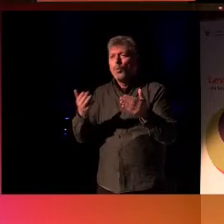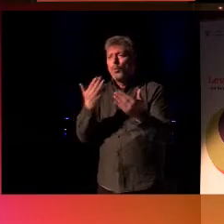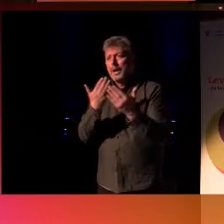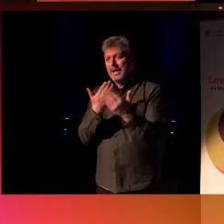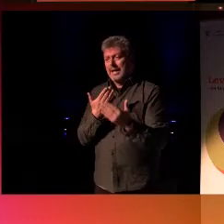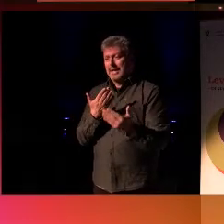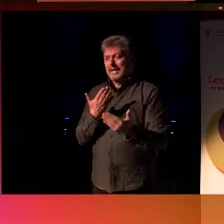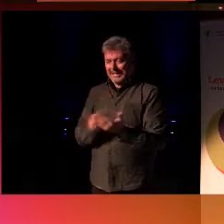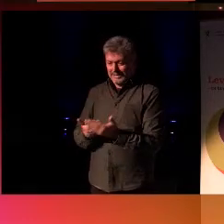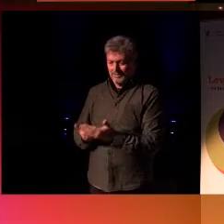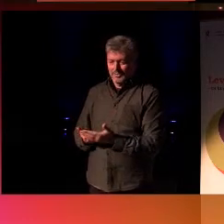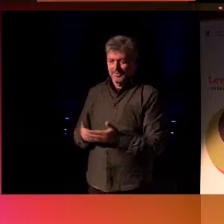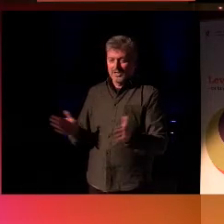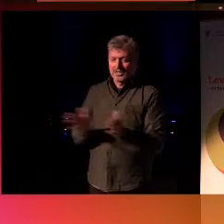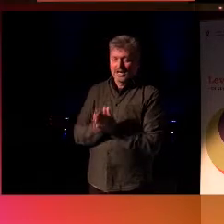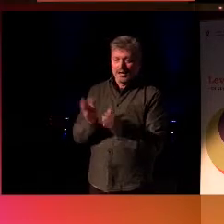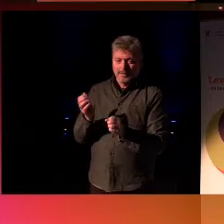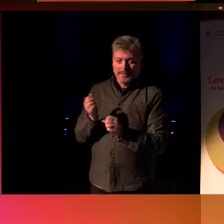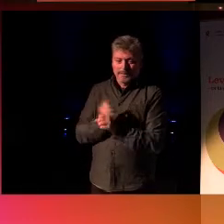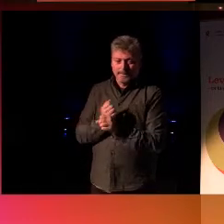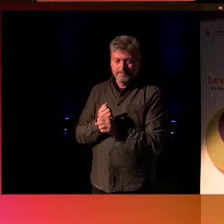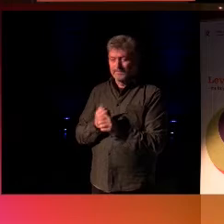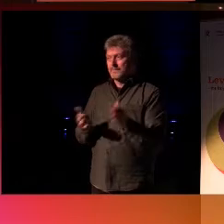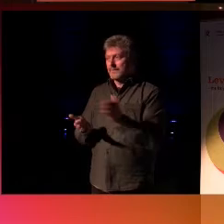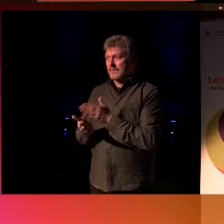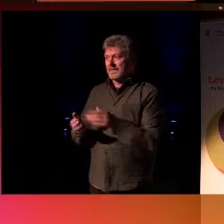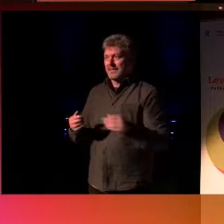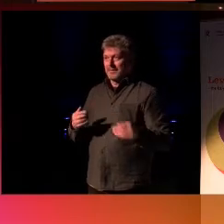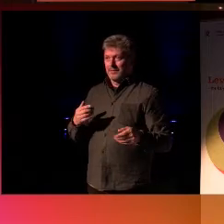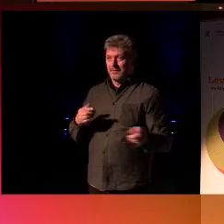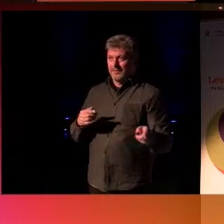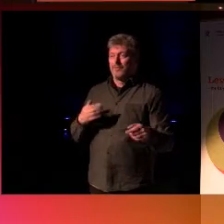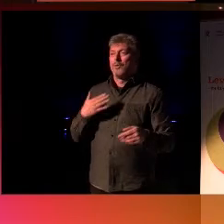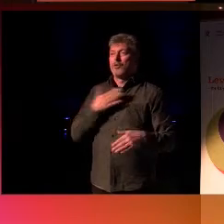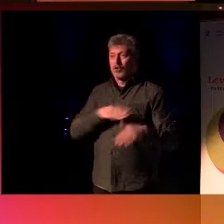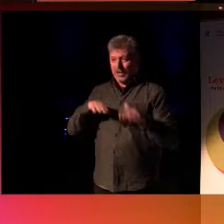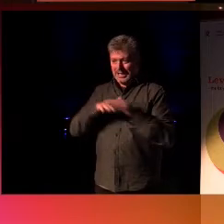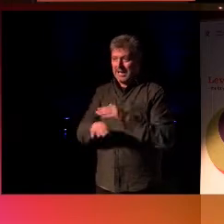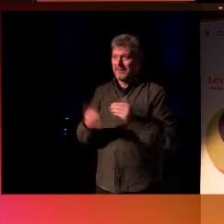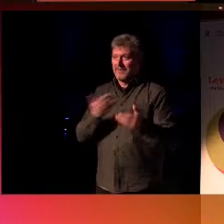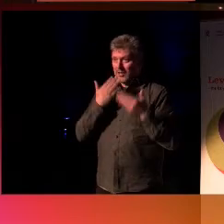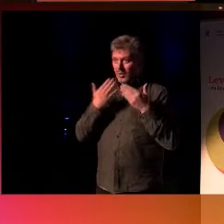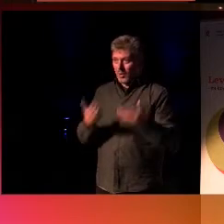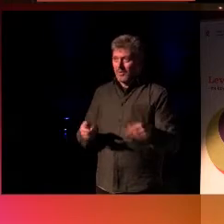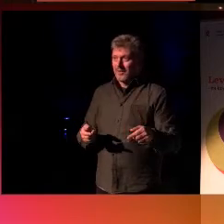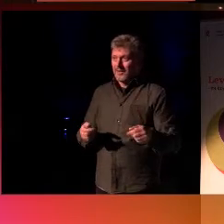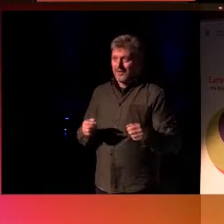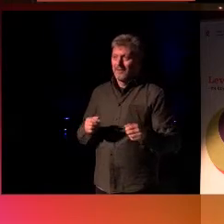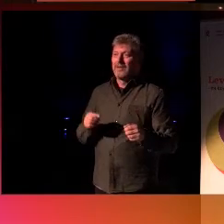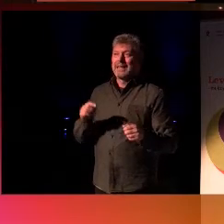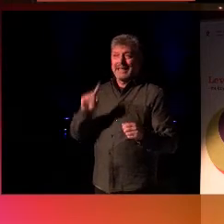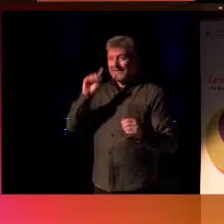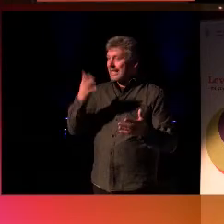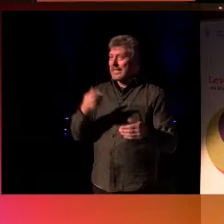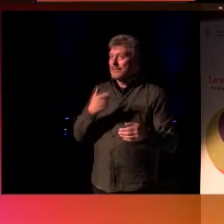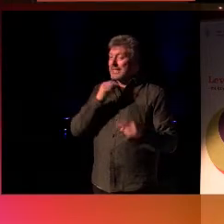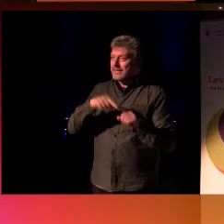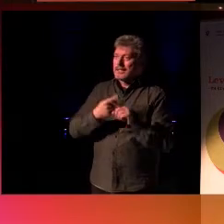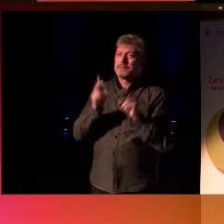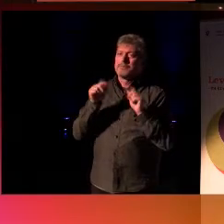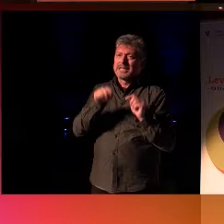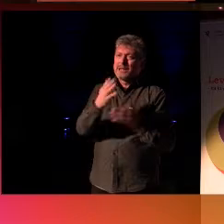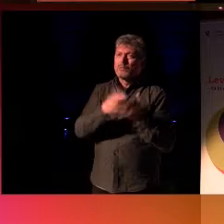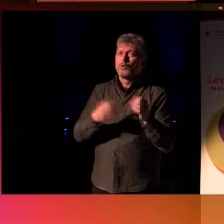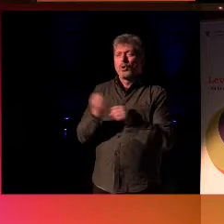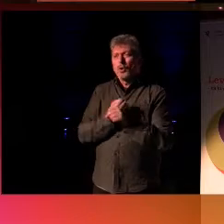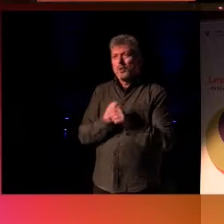koordinerte. Samarbeid om mat ved Nygård sykehjem var et veldig godt eksempel på det. Og jeg vet ikke om de kjenner seg igjen i denne måten å jobbe på, men